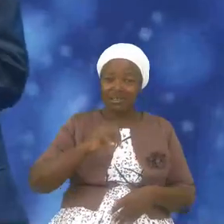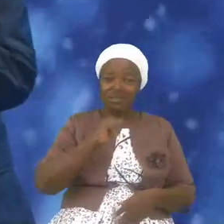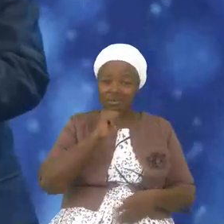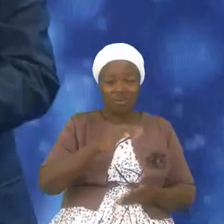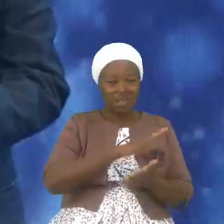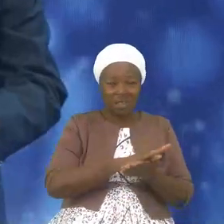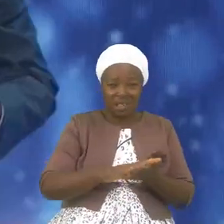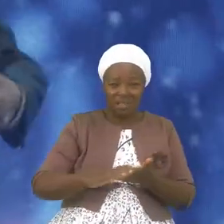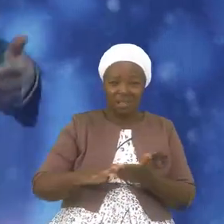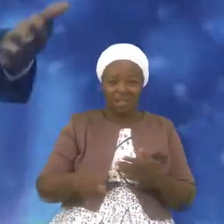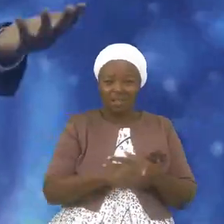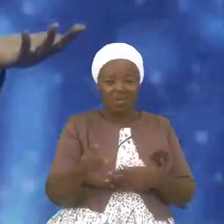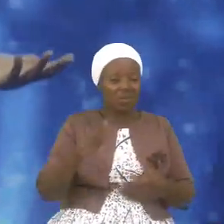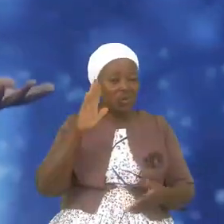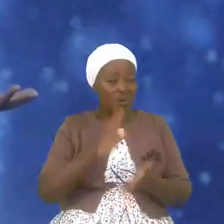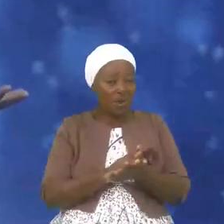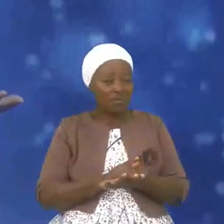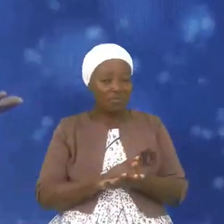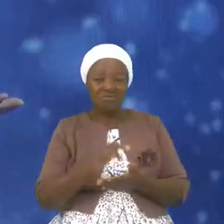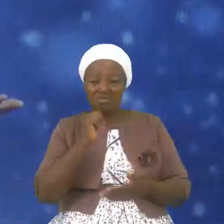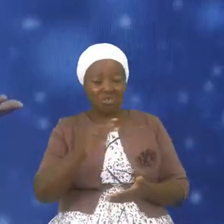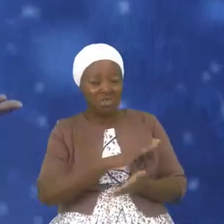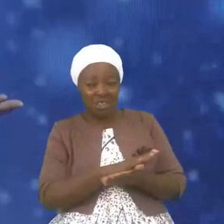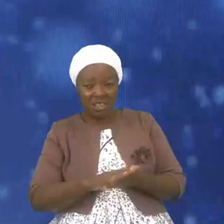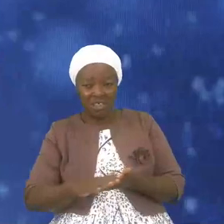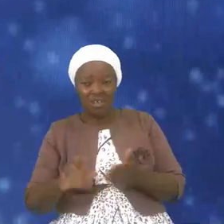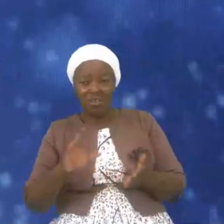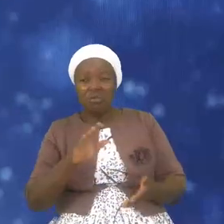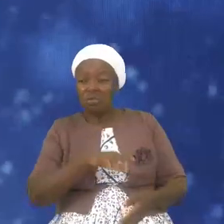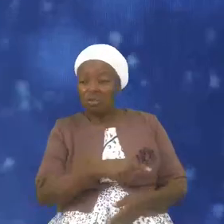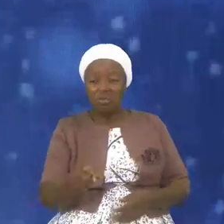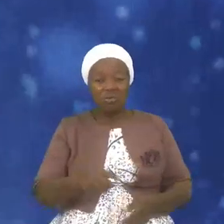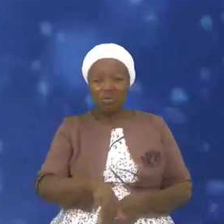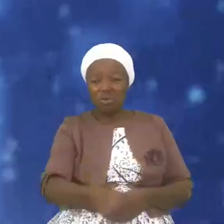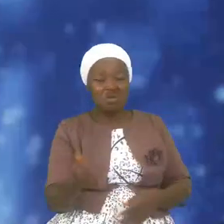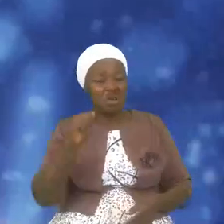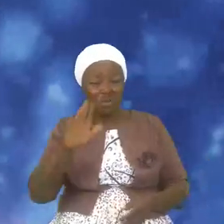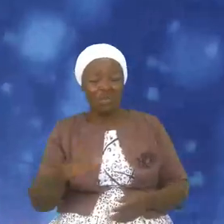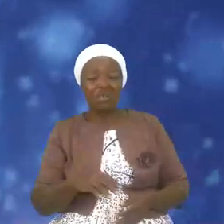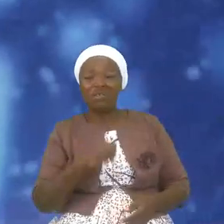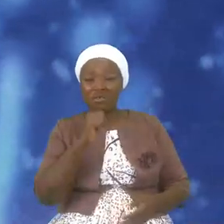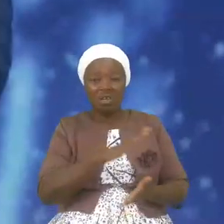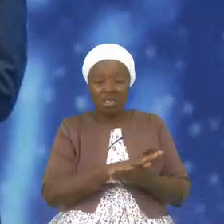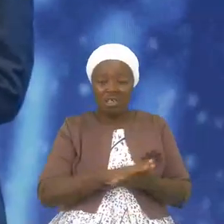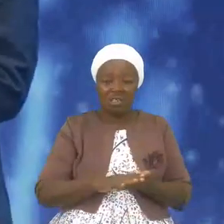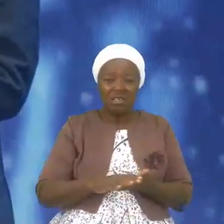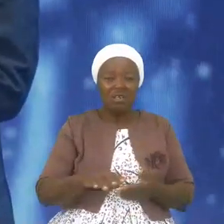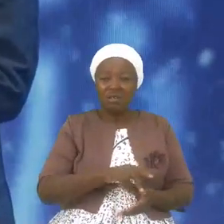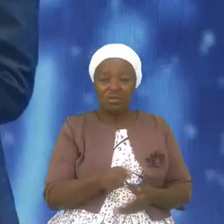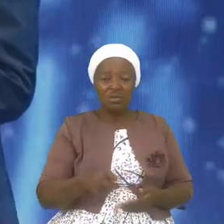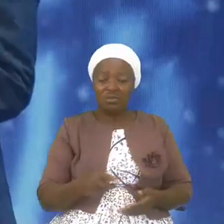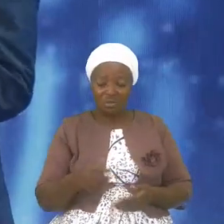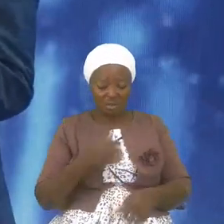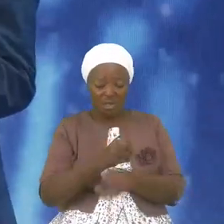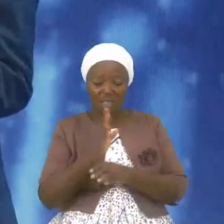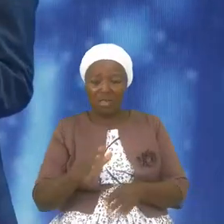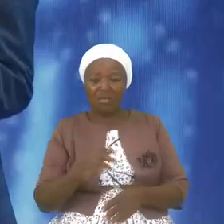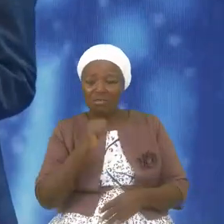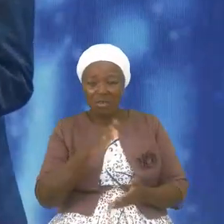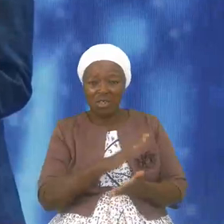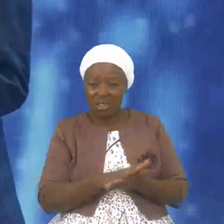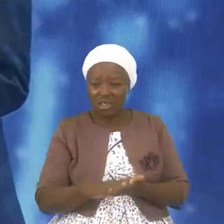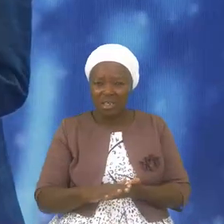impures, ses concubines, impures, ses conseillers, impurs. C'est ce que Daniel disait, c'est